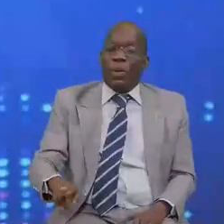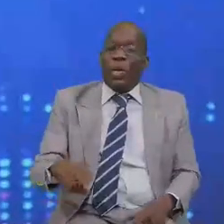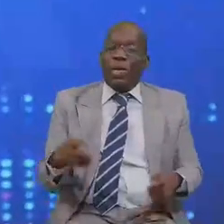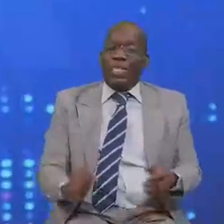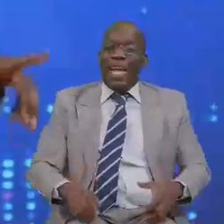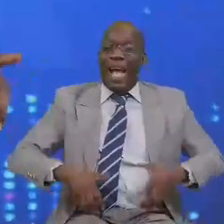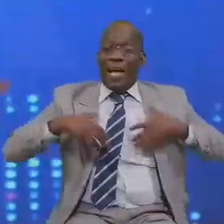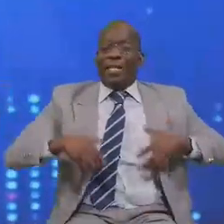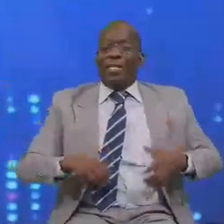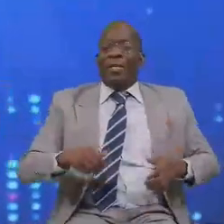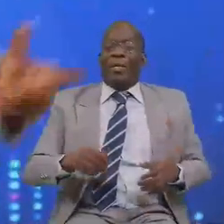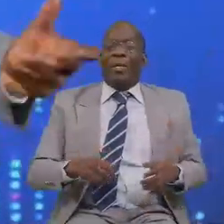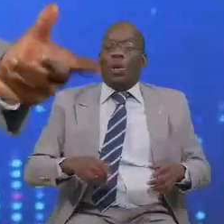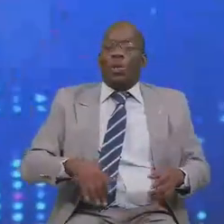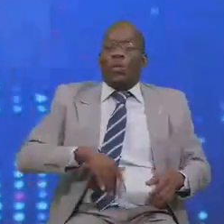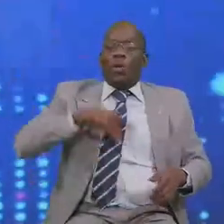violent.